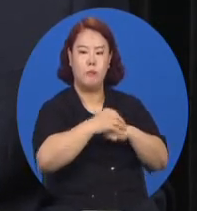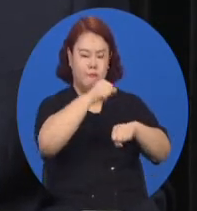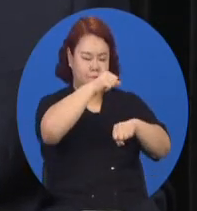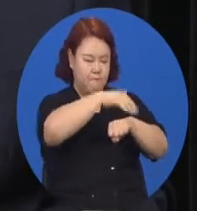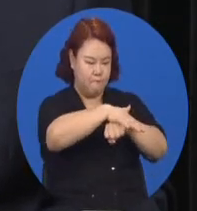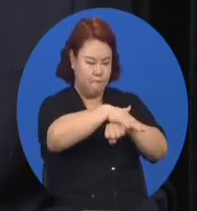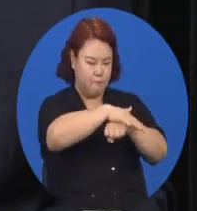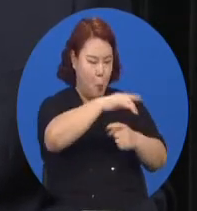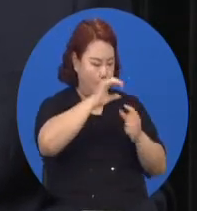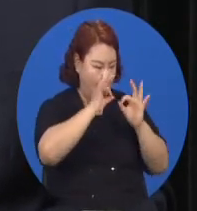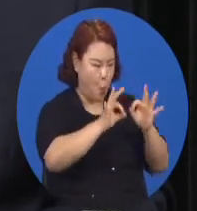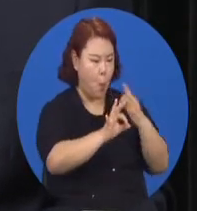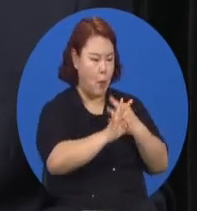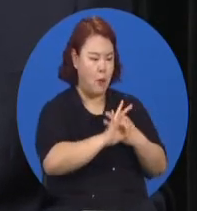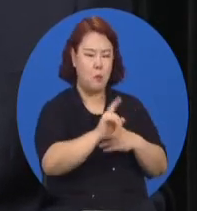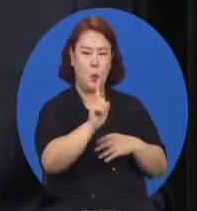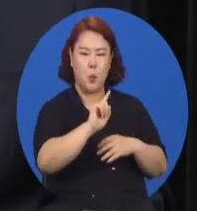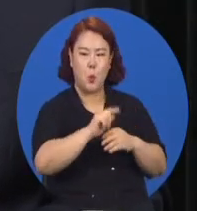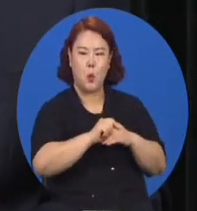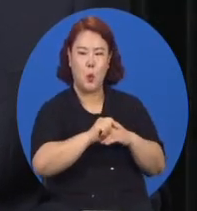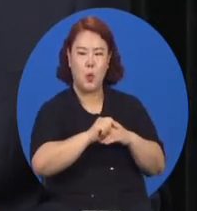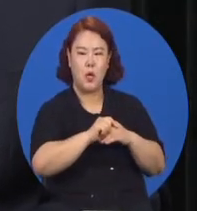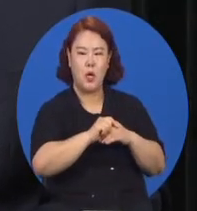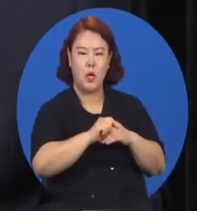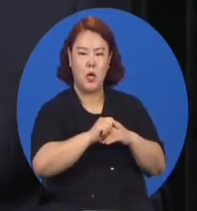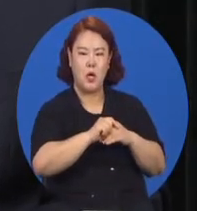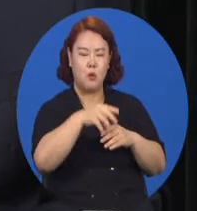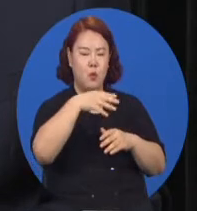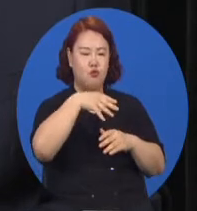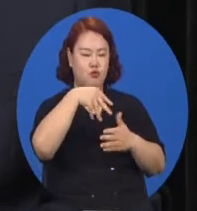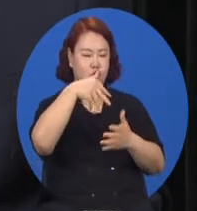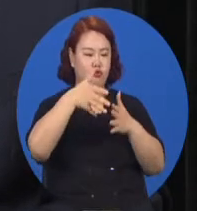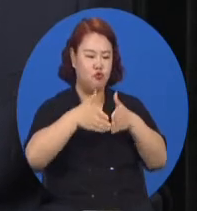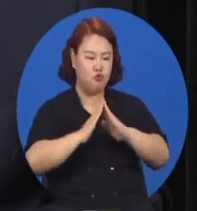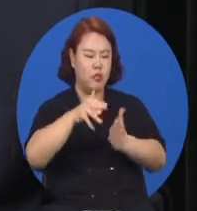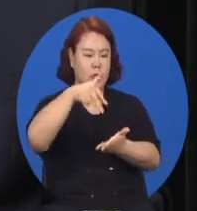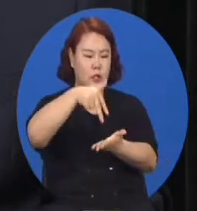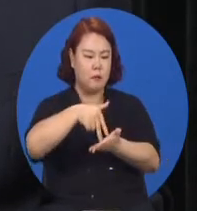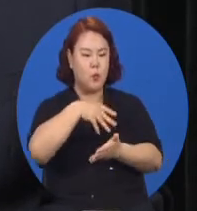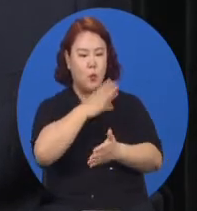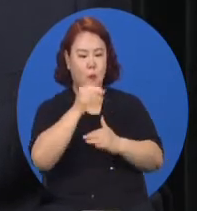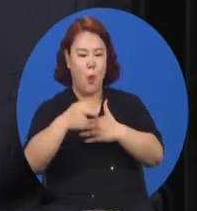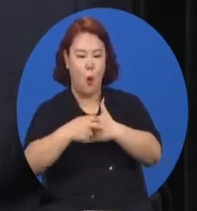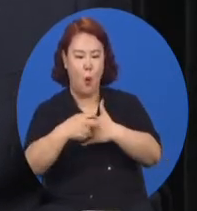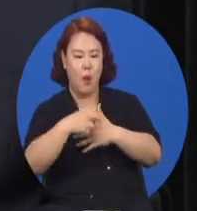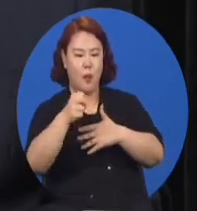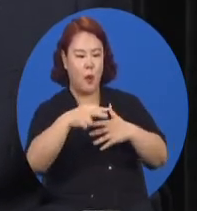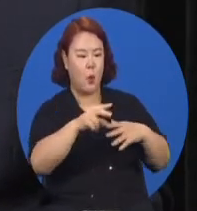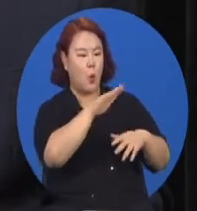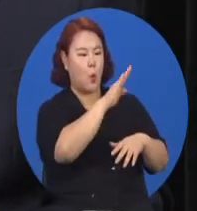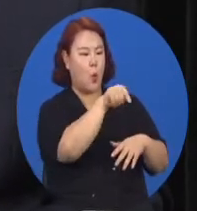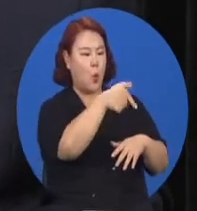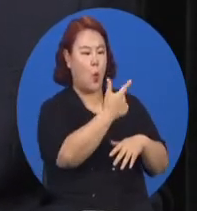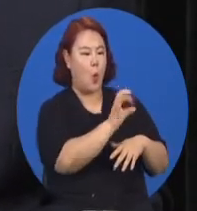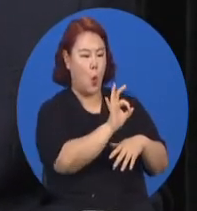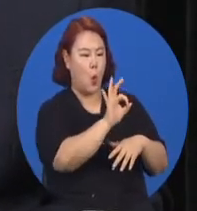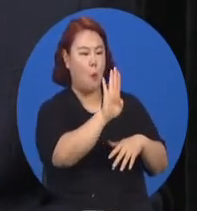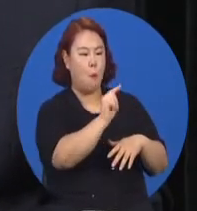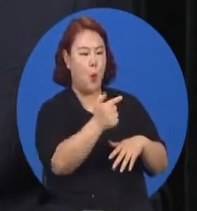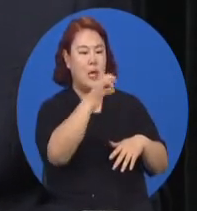형식상으로는 공보의 두 명이 군립 노인병원에 있었고 또 서울병원에 공보의 두 명을